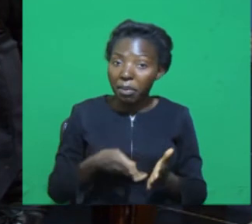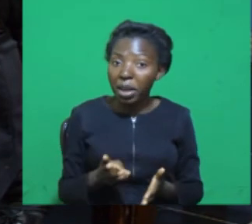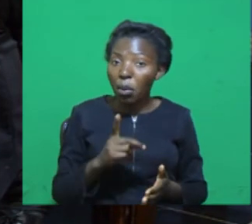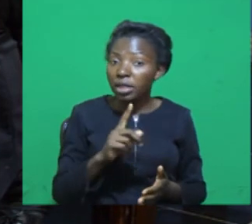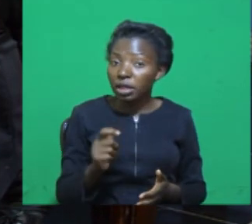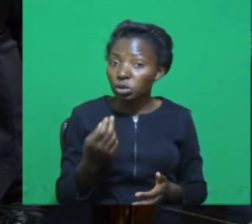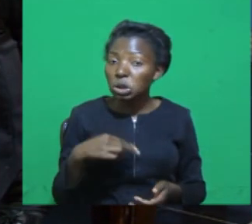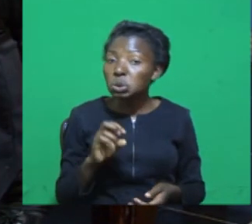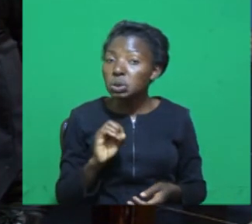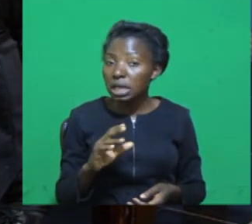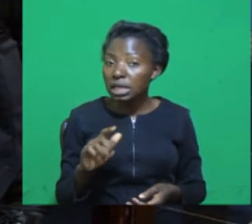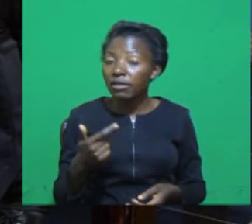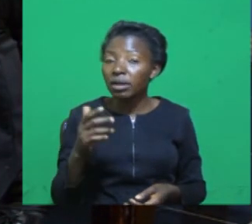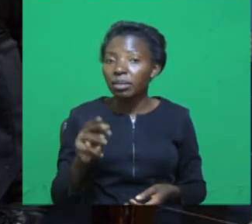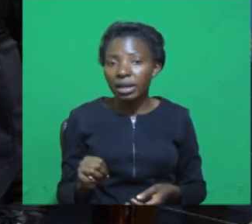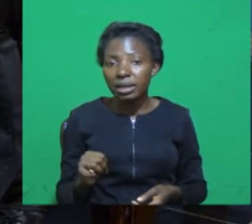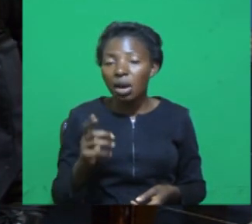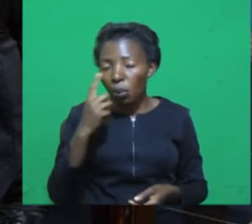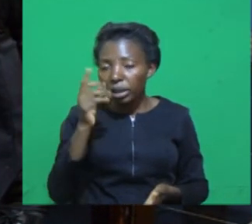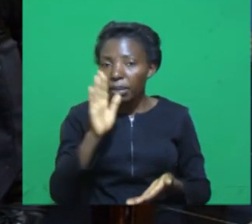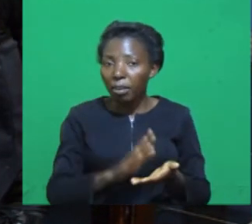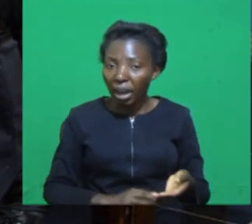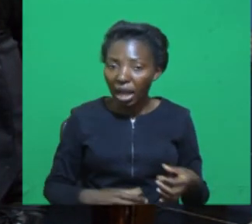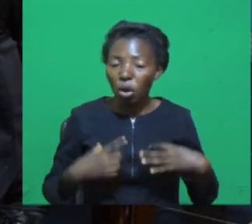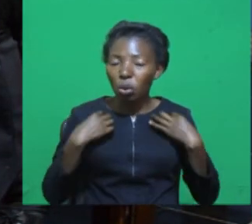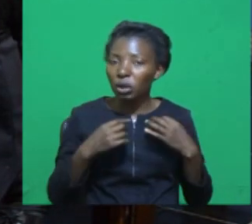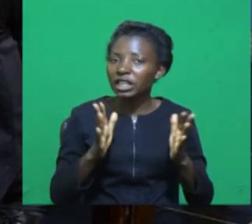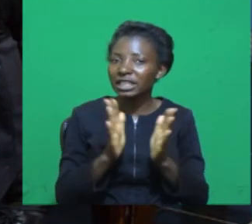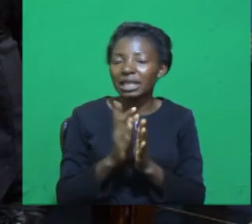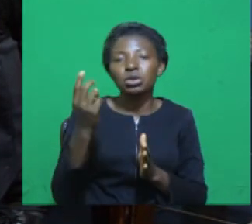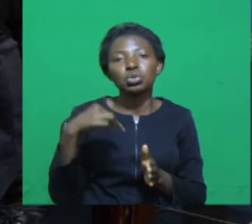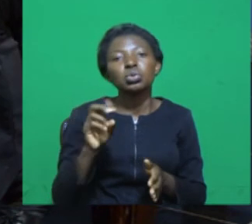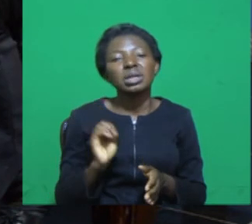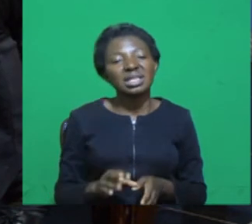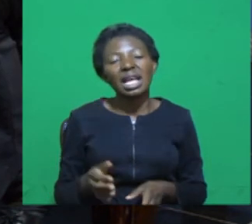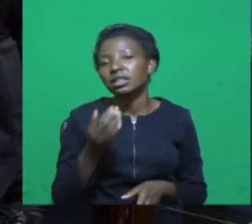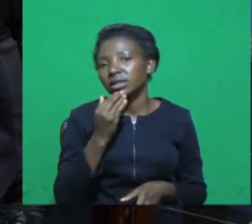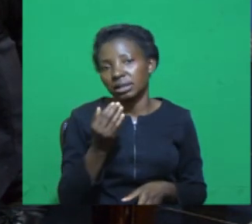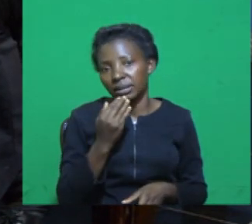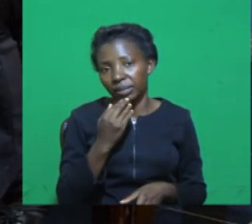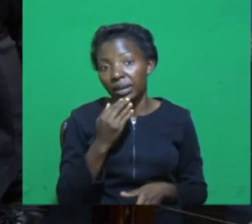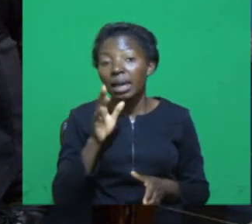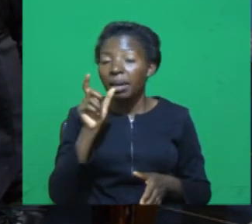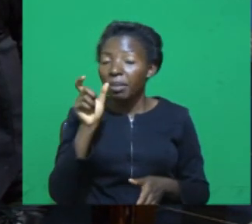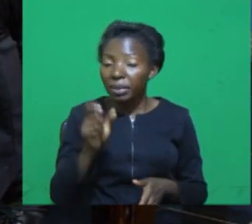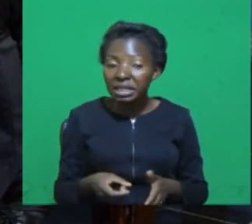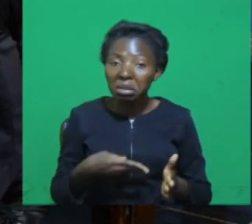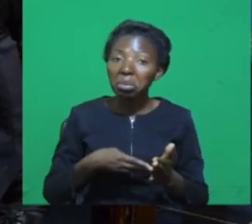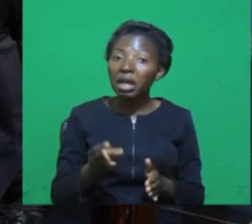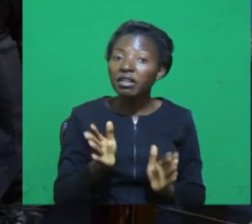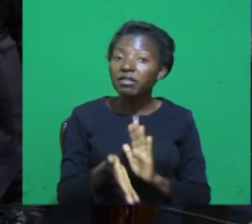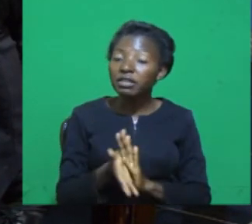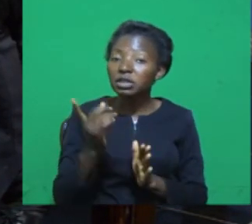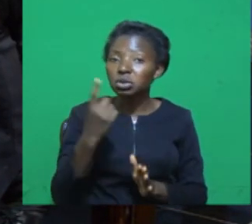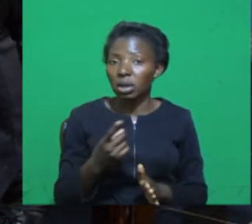pamwedzi akanotenga hembe ye$10 haina kudhura. Munhu anotambira $15